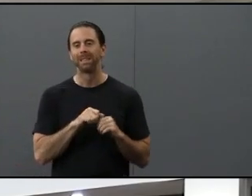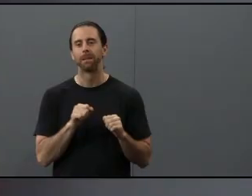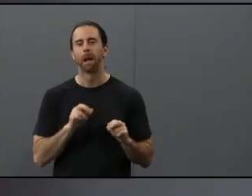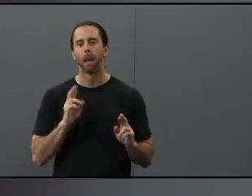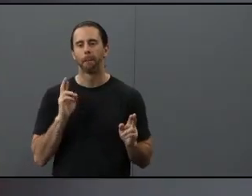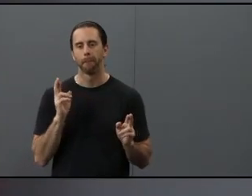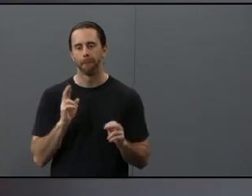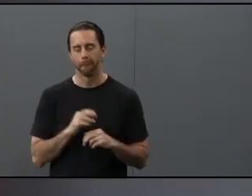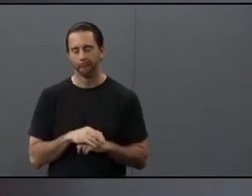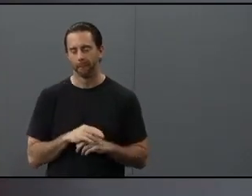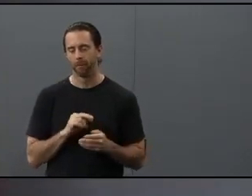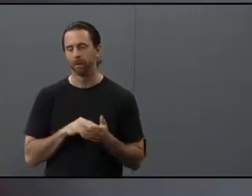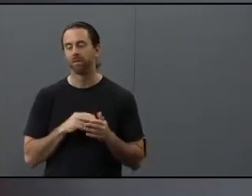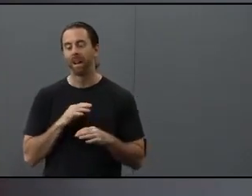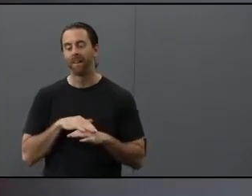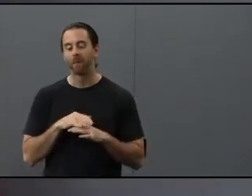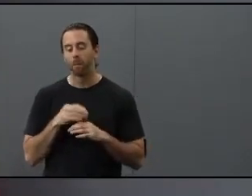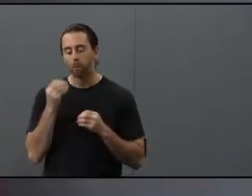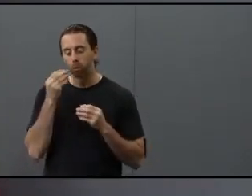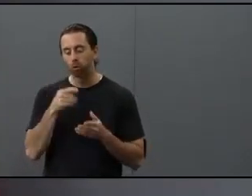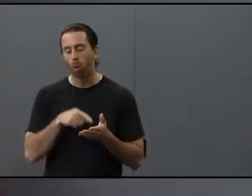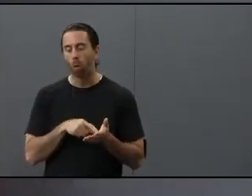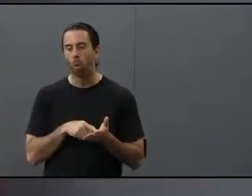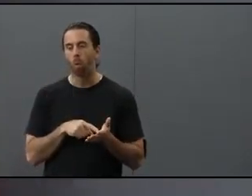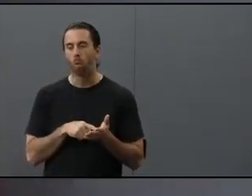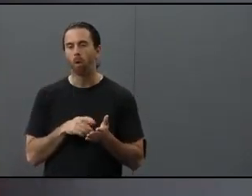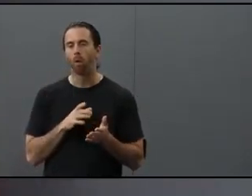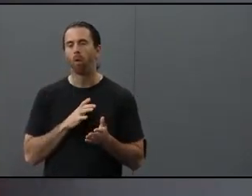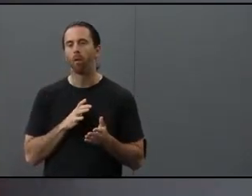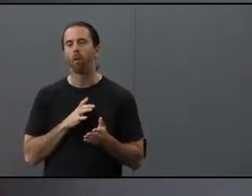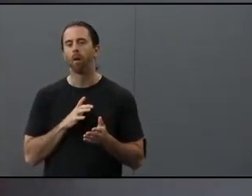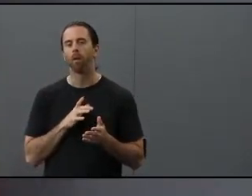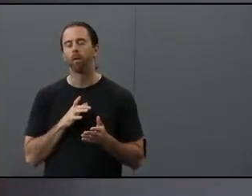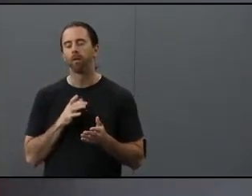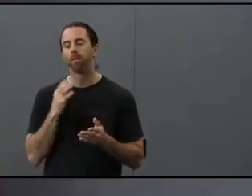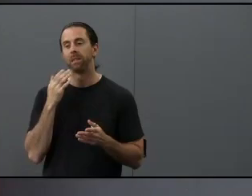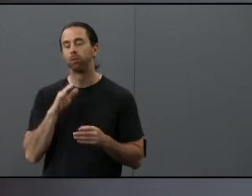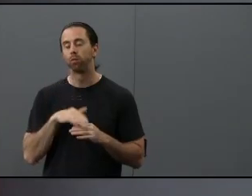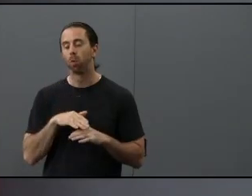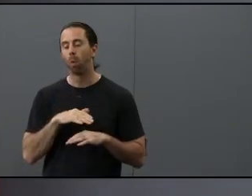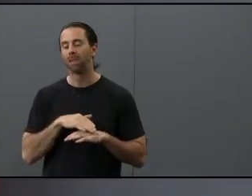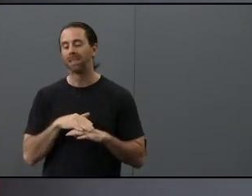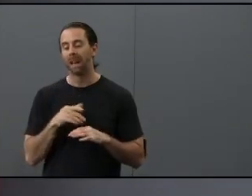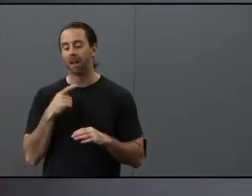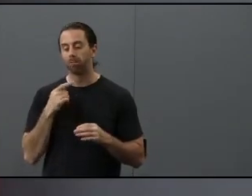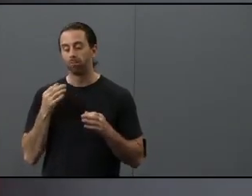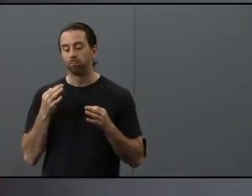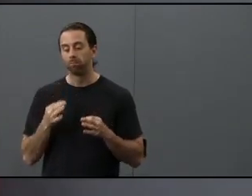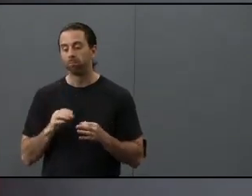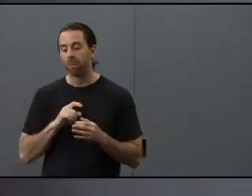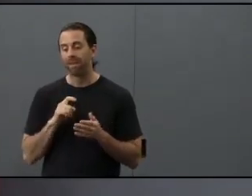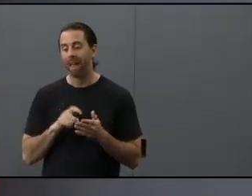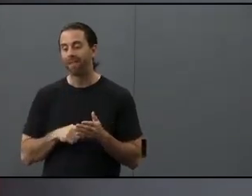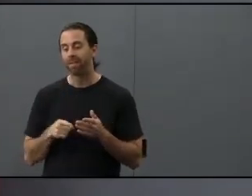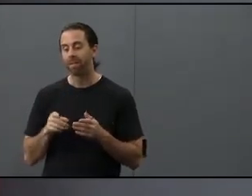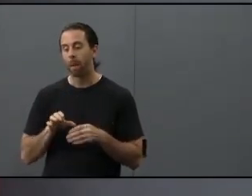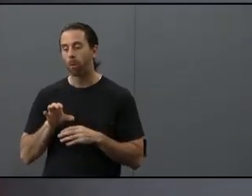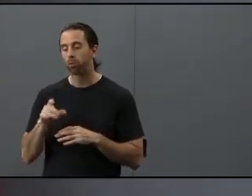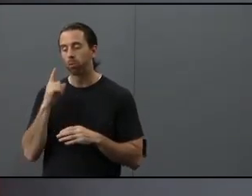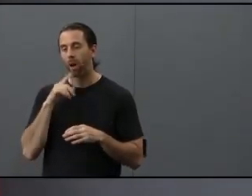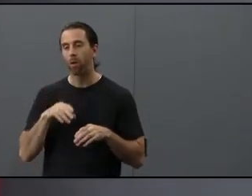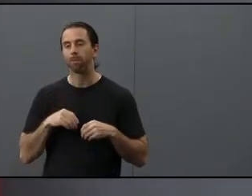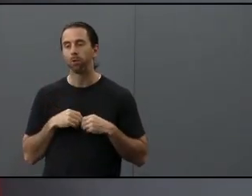d'alarme alors avis de motion serait donné qu'à une séance subséquente du Conseil tenue à une date ultérieure sera déposé pour